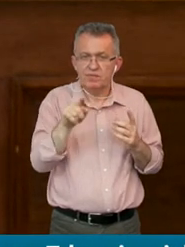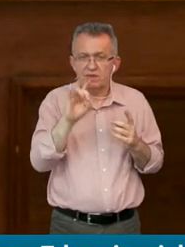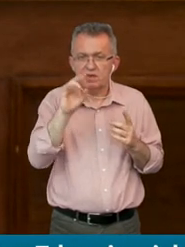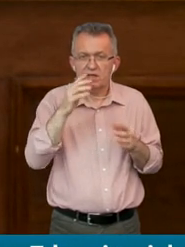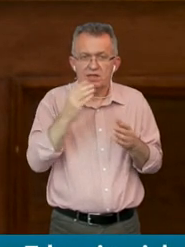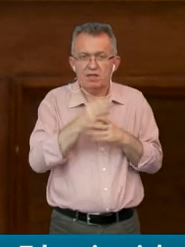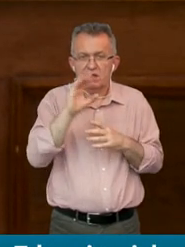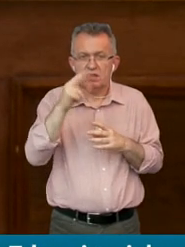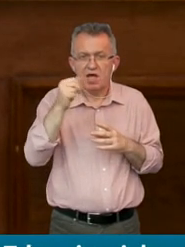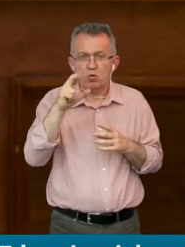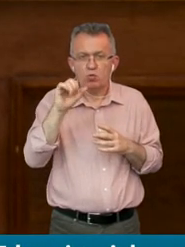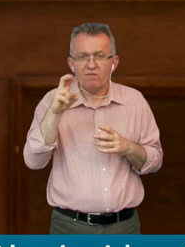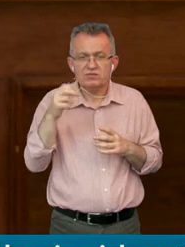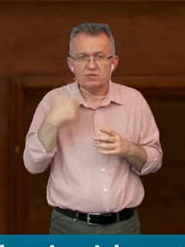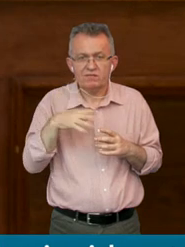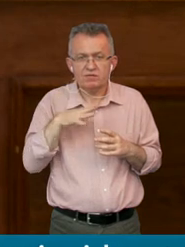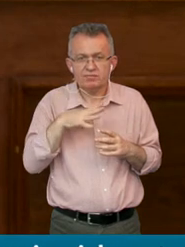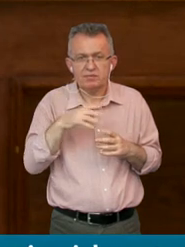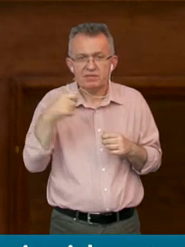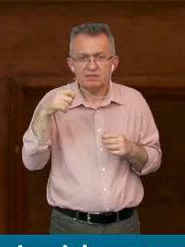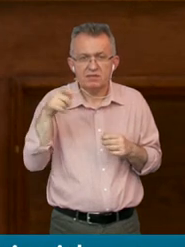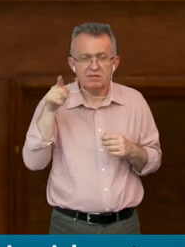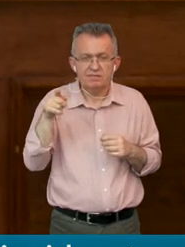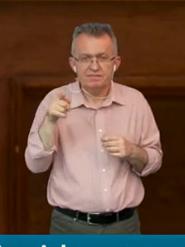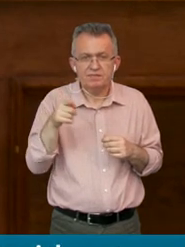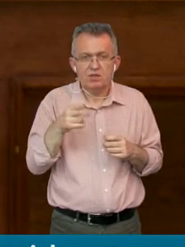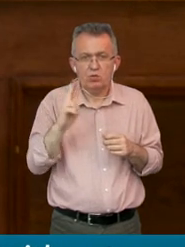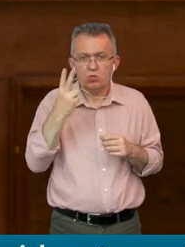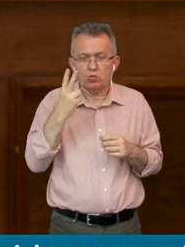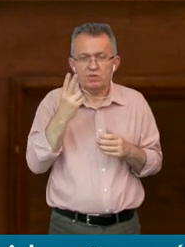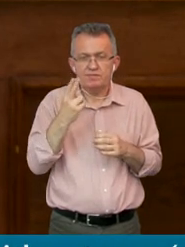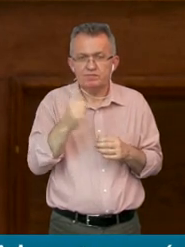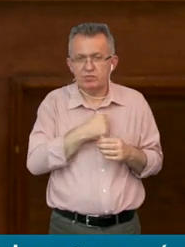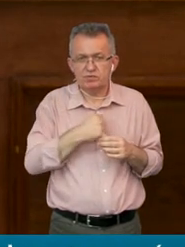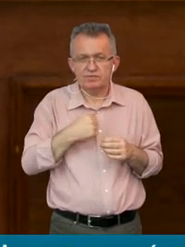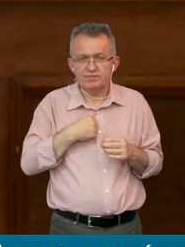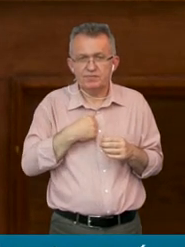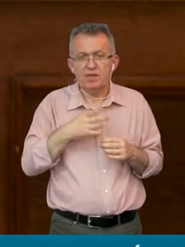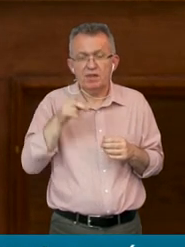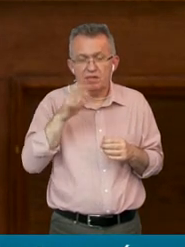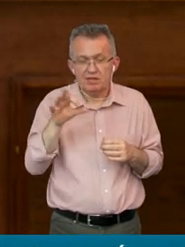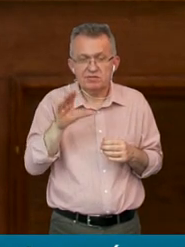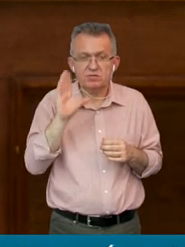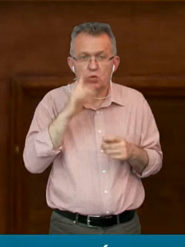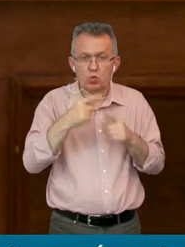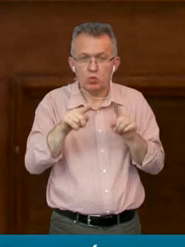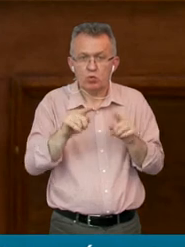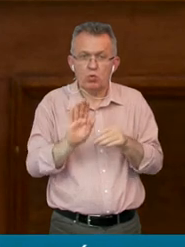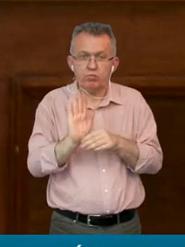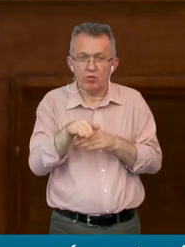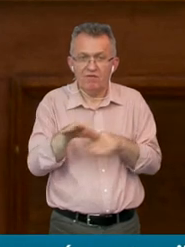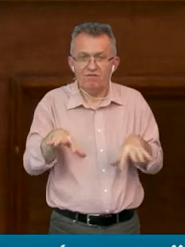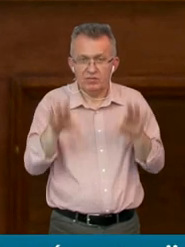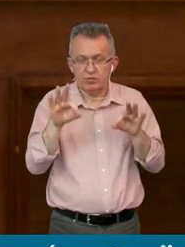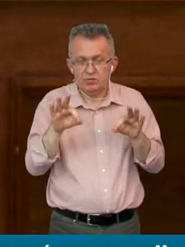Narutowicza, który jako pierwszy prezydent II Rzeczypospolitej też bardzo krótko po swoim